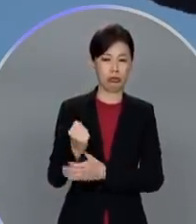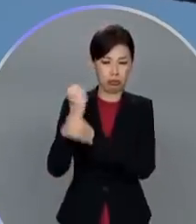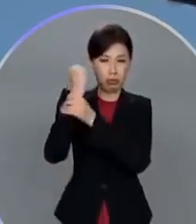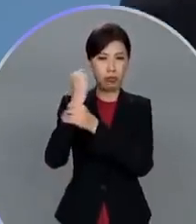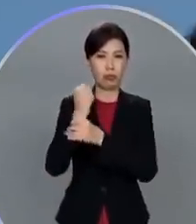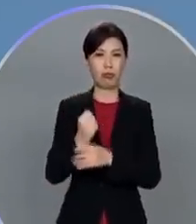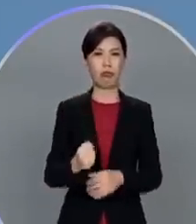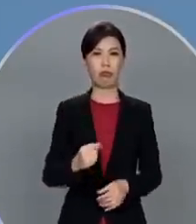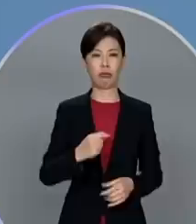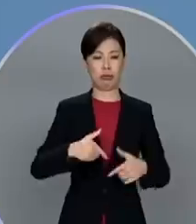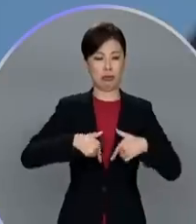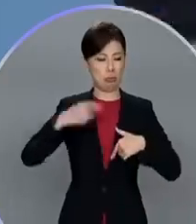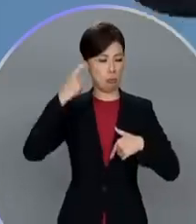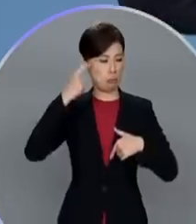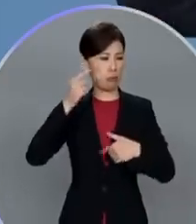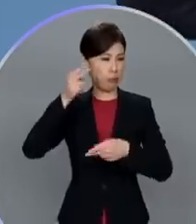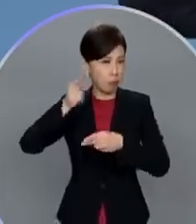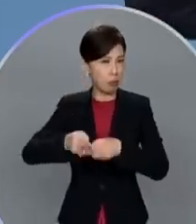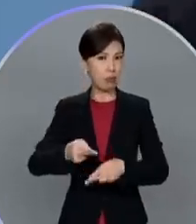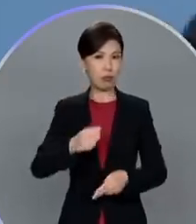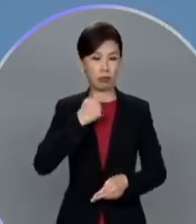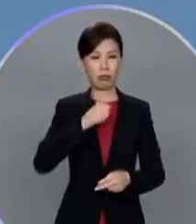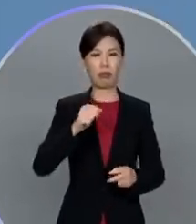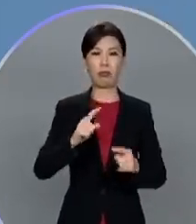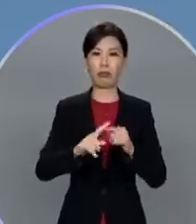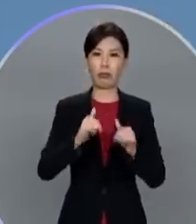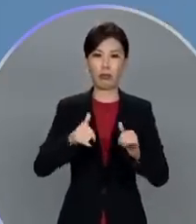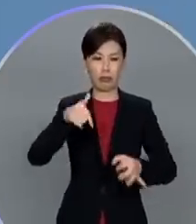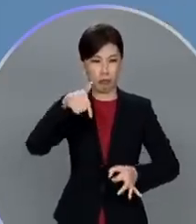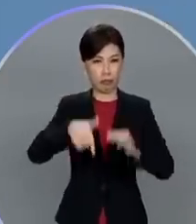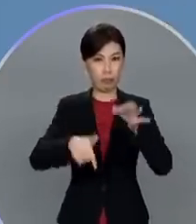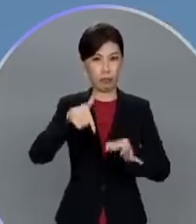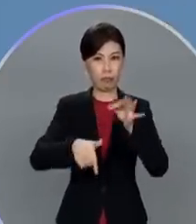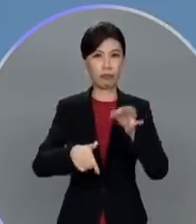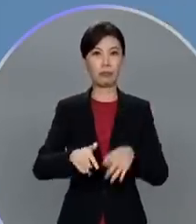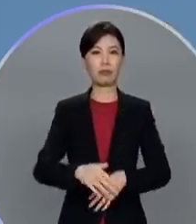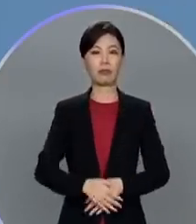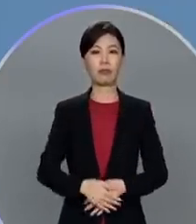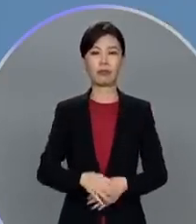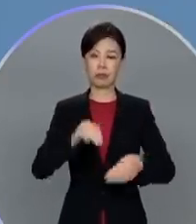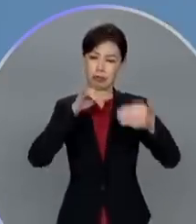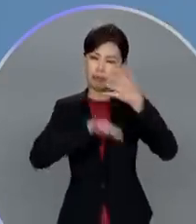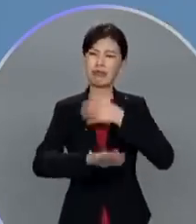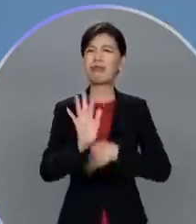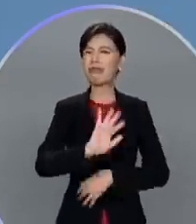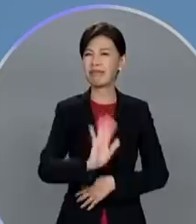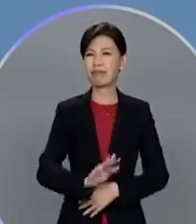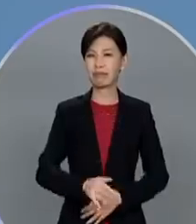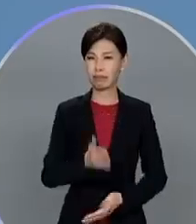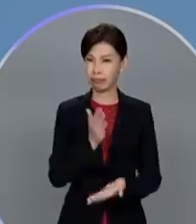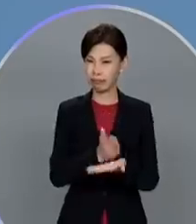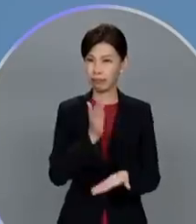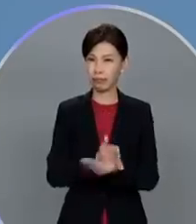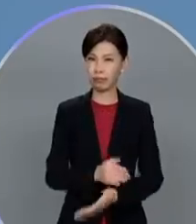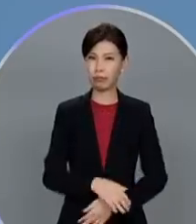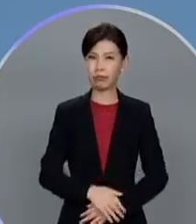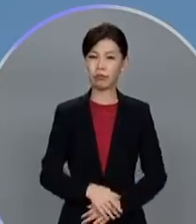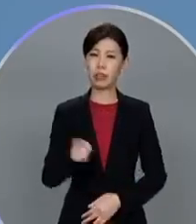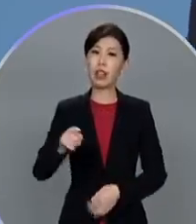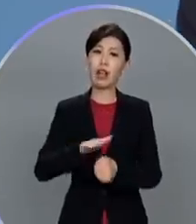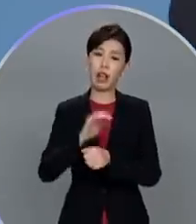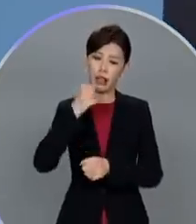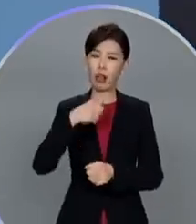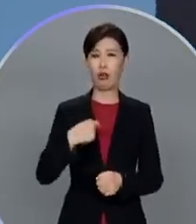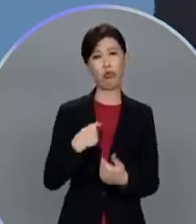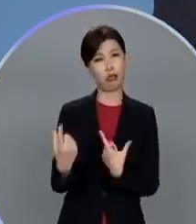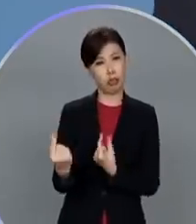们的信念，是台湾人的价值，不要去抹黑人家。你爱台湾，我